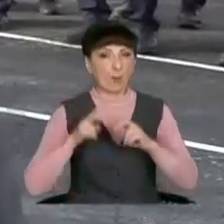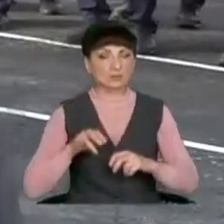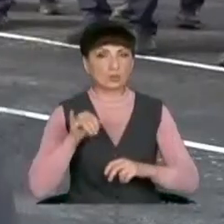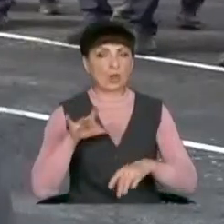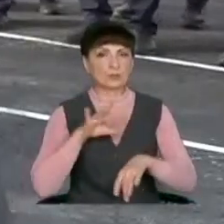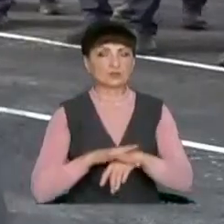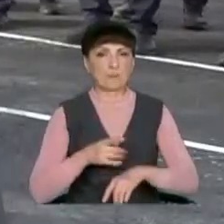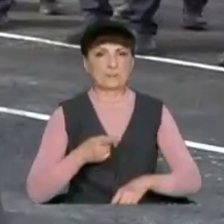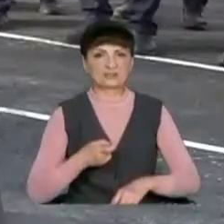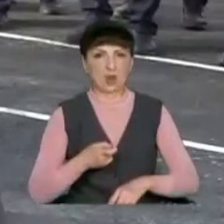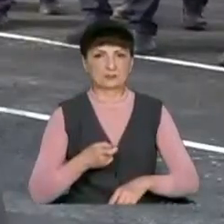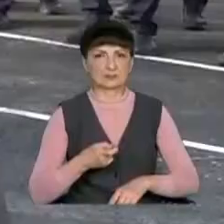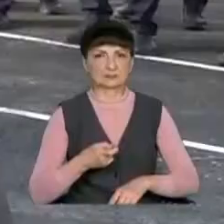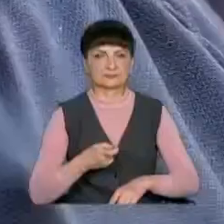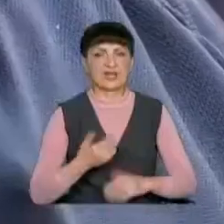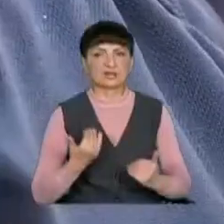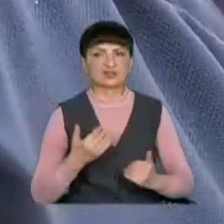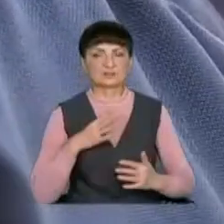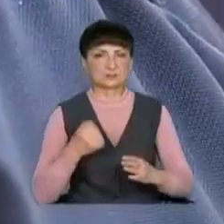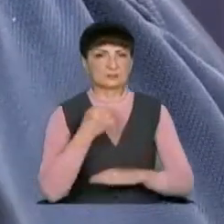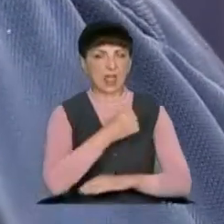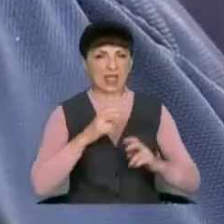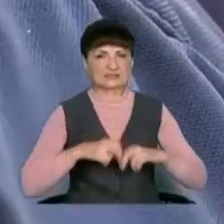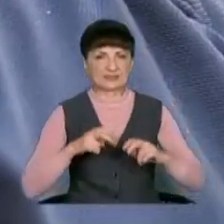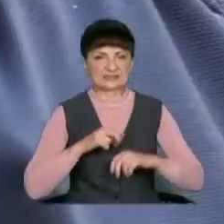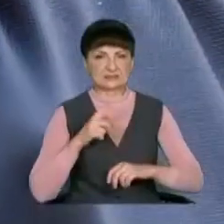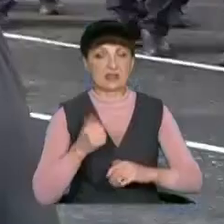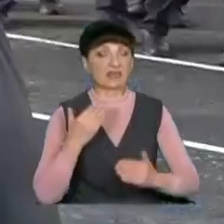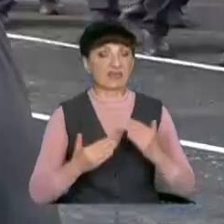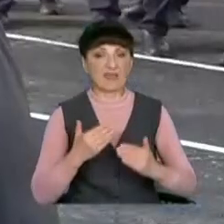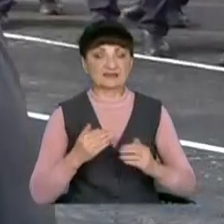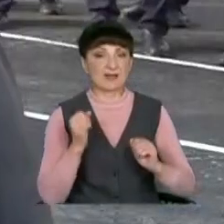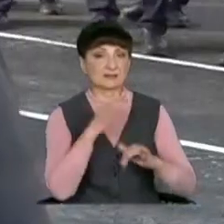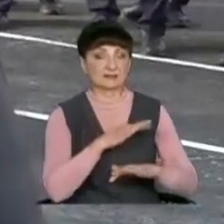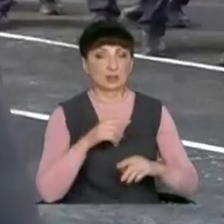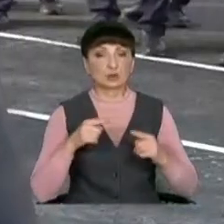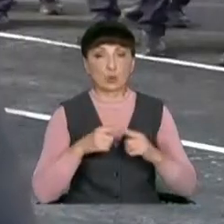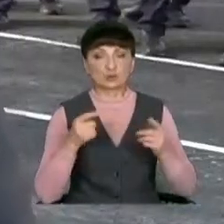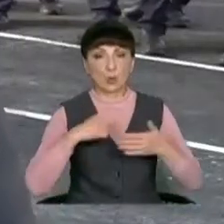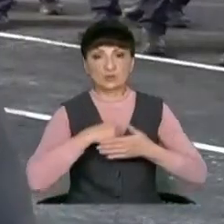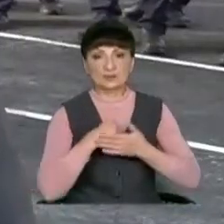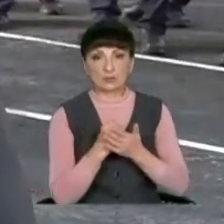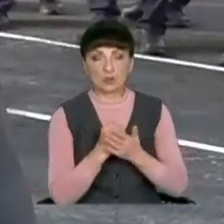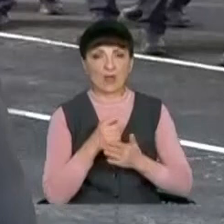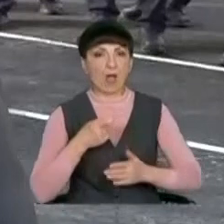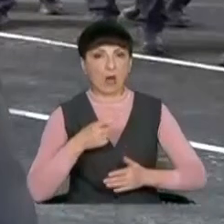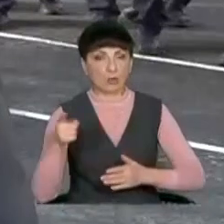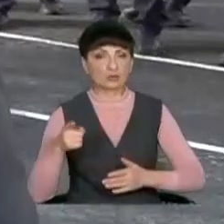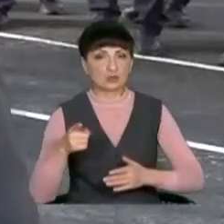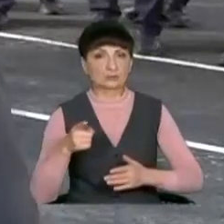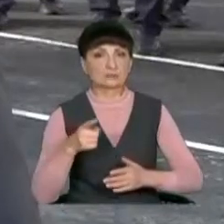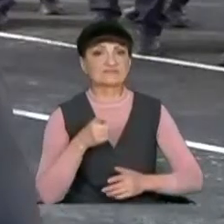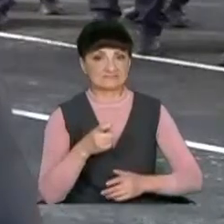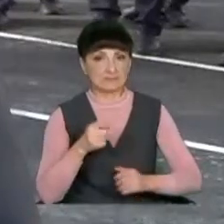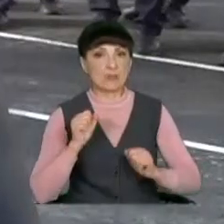обнаружили пистолет. Сейчас вот была назначена экспертиза. Если экспертиза дадут, что как оружие пригоден к